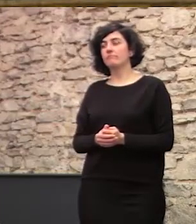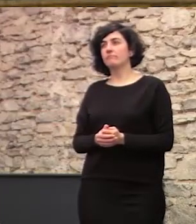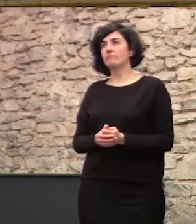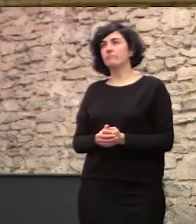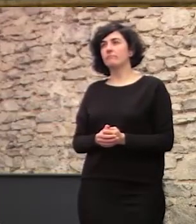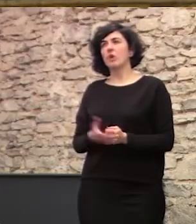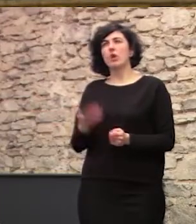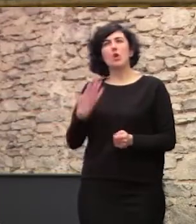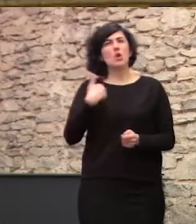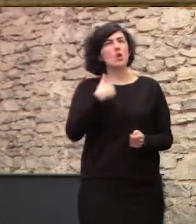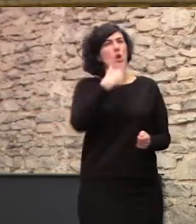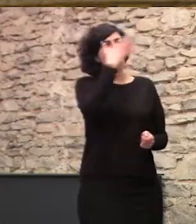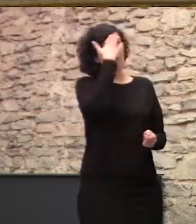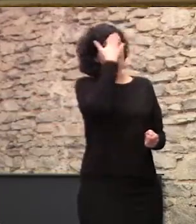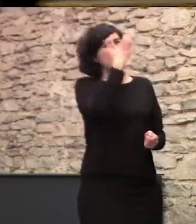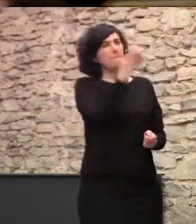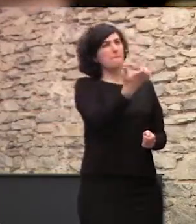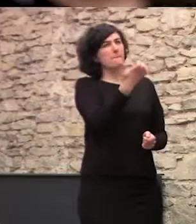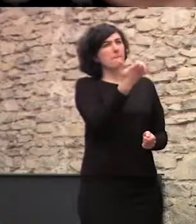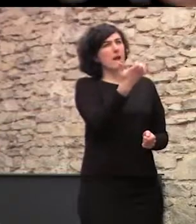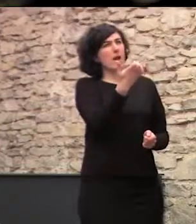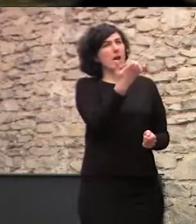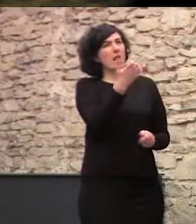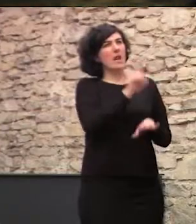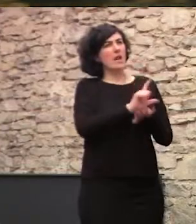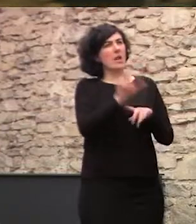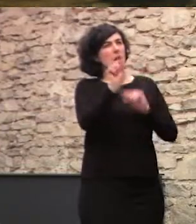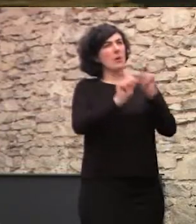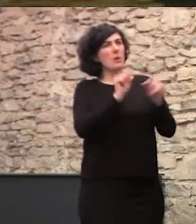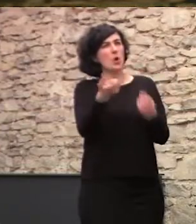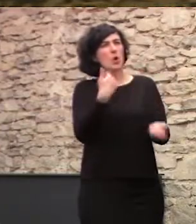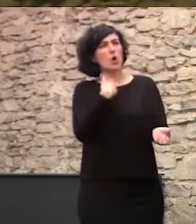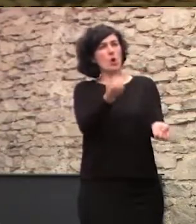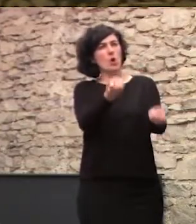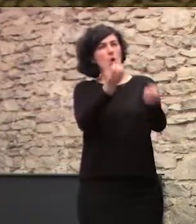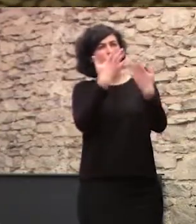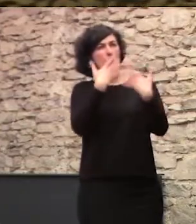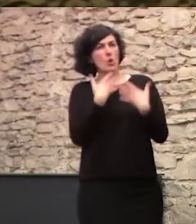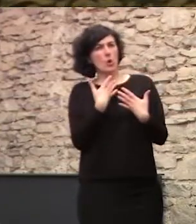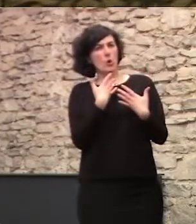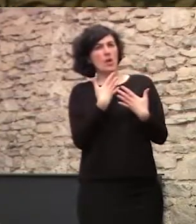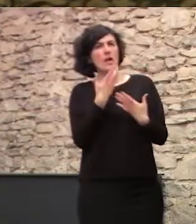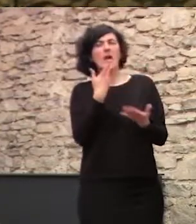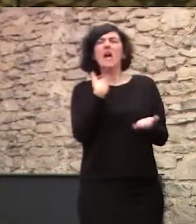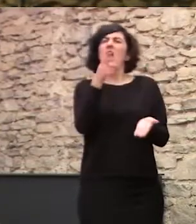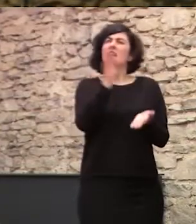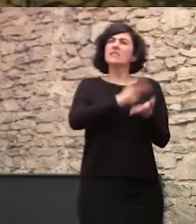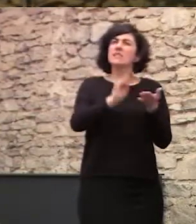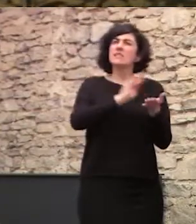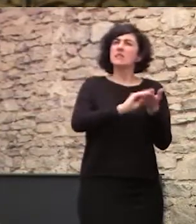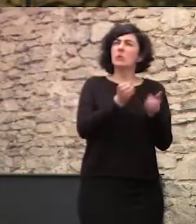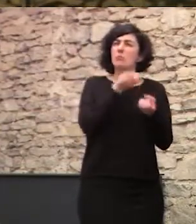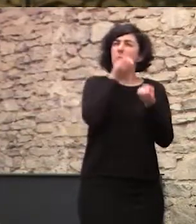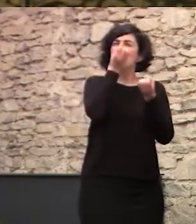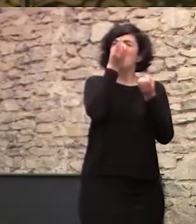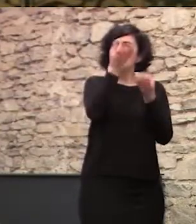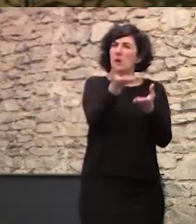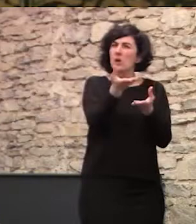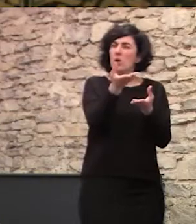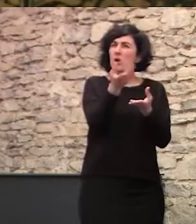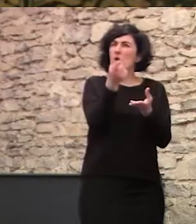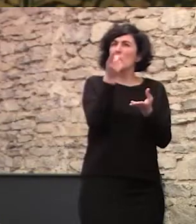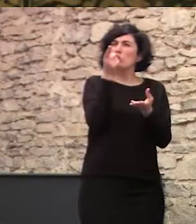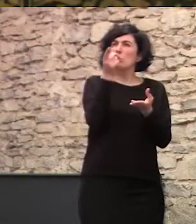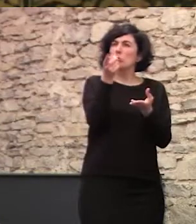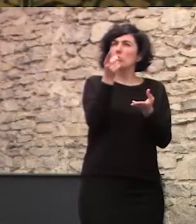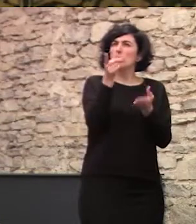nik akordatzen naiz literatur kritikari batek behin kontatu zidala, idazle batek galdetu ziola, ez baina nik zukustia zu inoiz